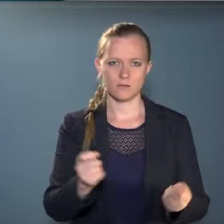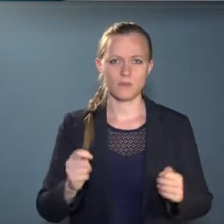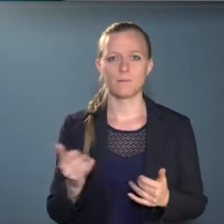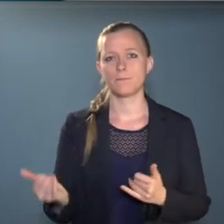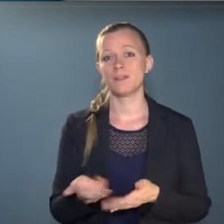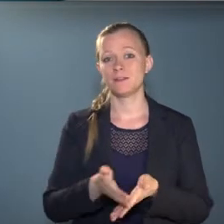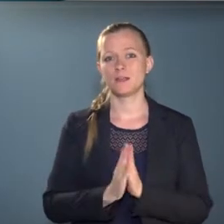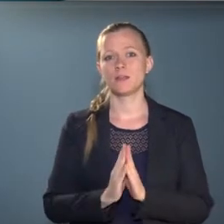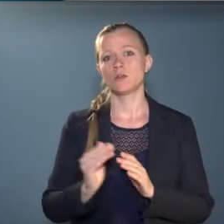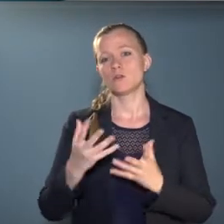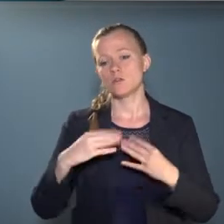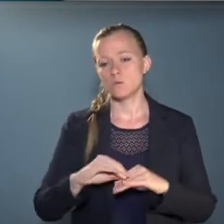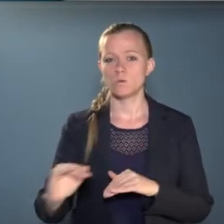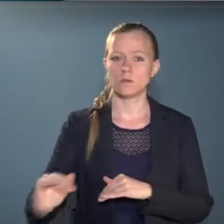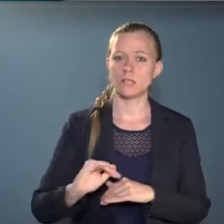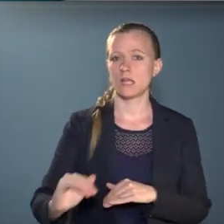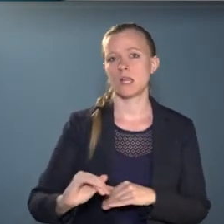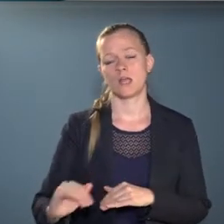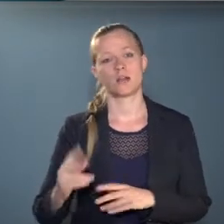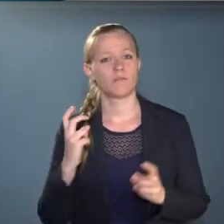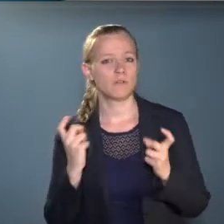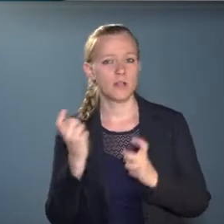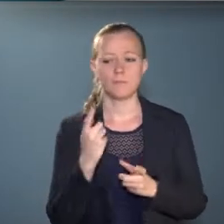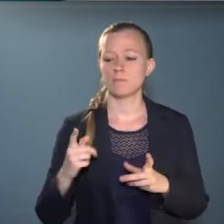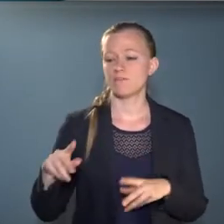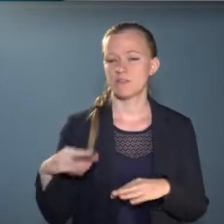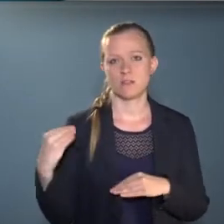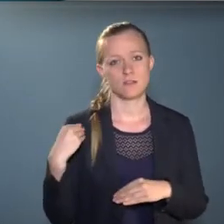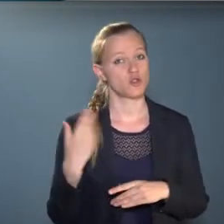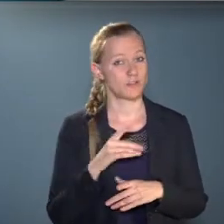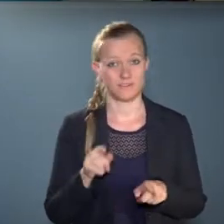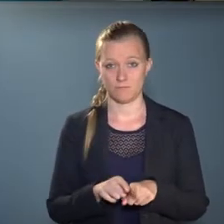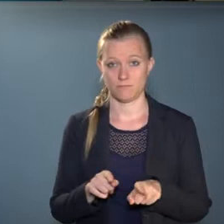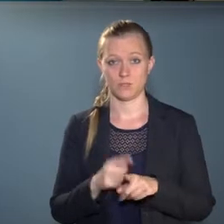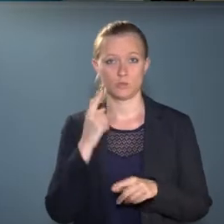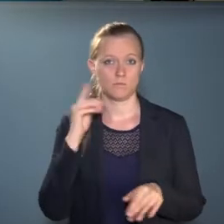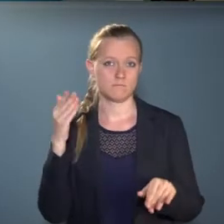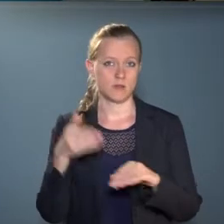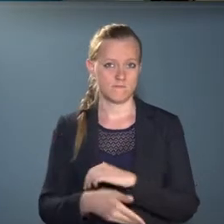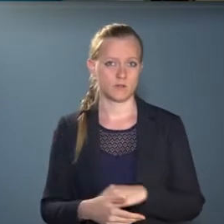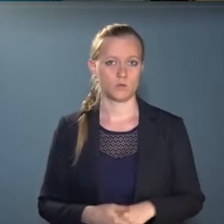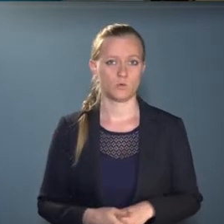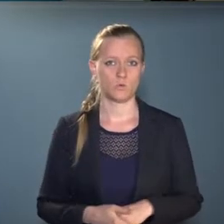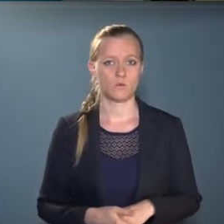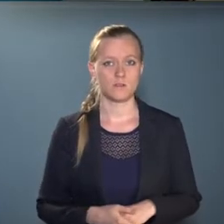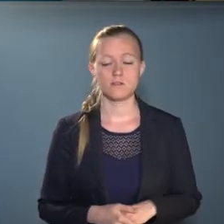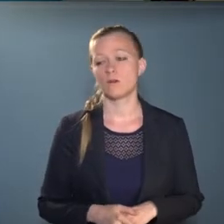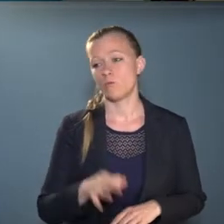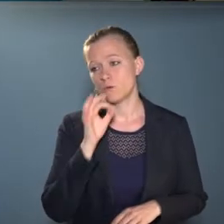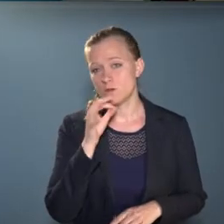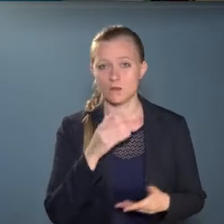szülők, gyerekek véleményét, a visszajelzését, hogyha ez nem így van, akkor be tudjunk avatkozni. Itt dominánsan óvodai,